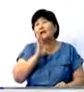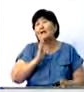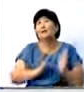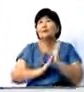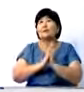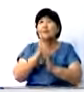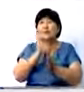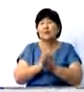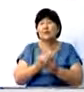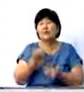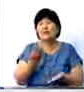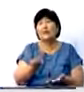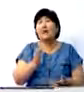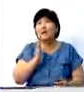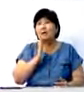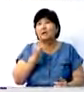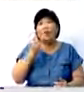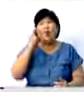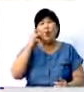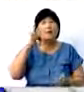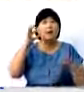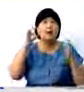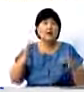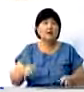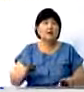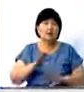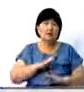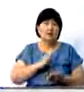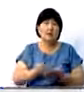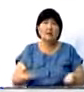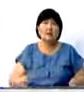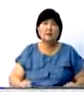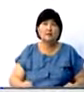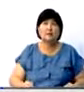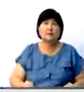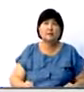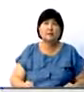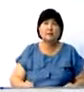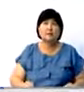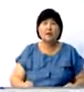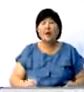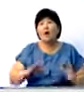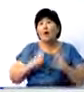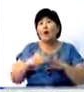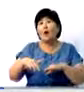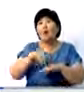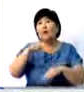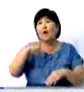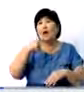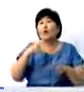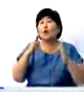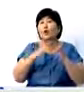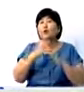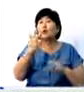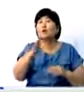келе жатқан, өсіп келе жатқан қыз бала ойламаған сәтте қыршынынан қиылды. Ауыл тұрғындарының айтуынша үйдегі